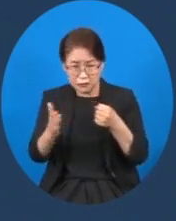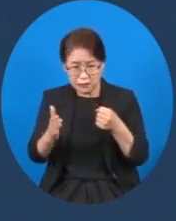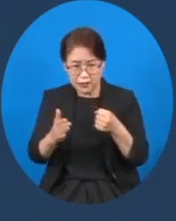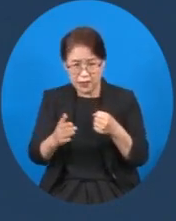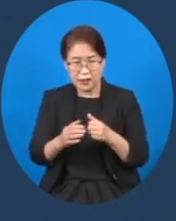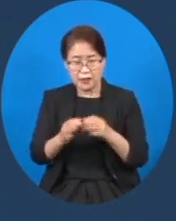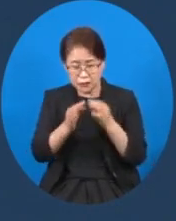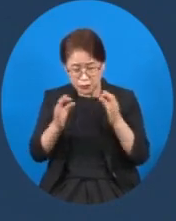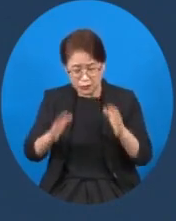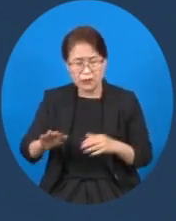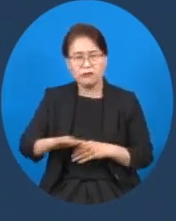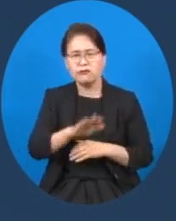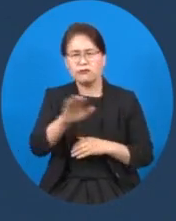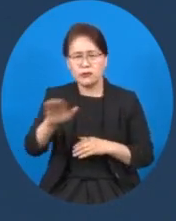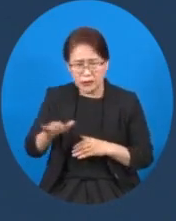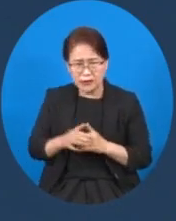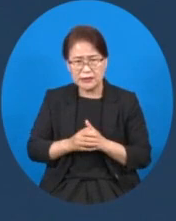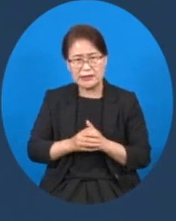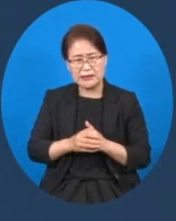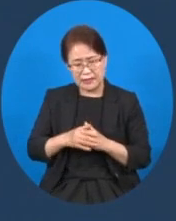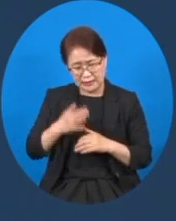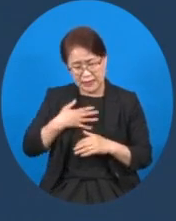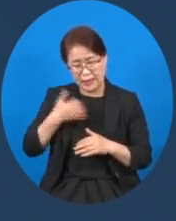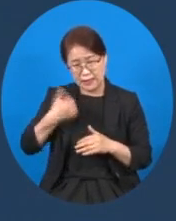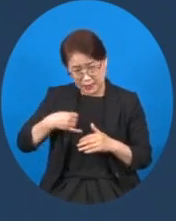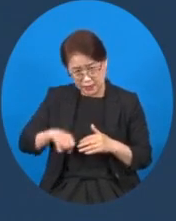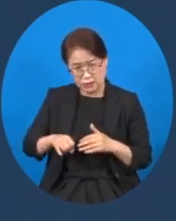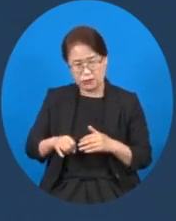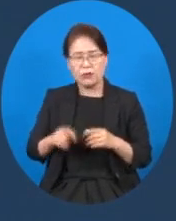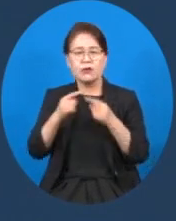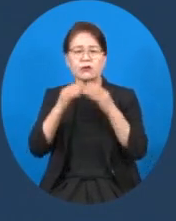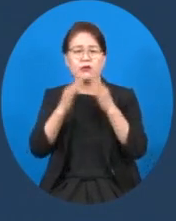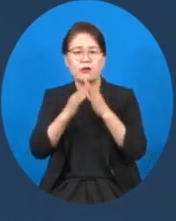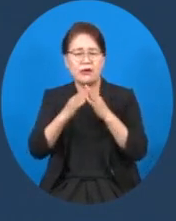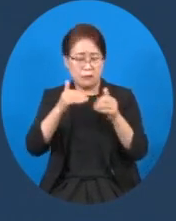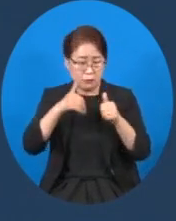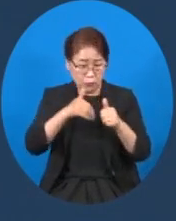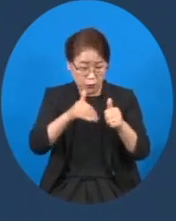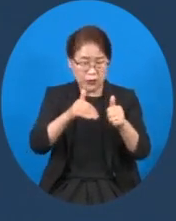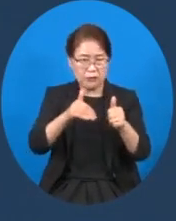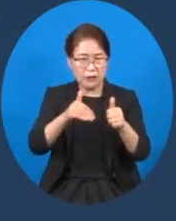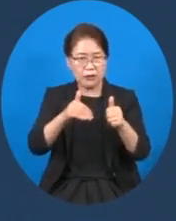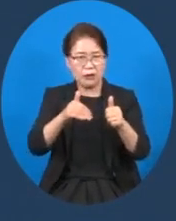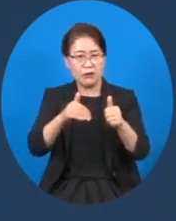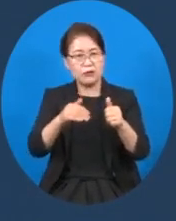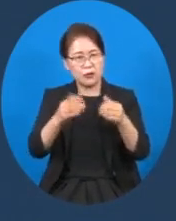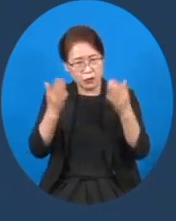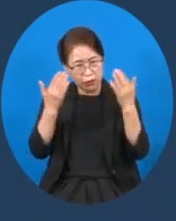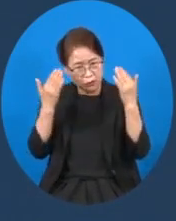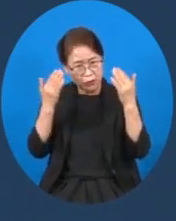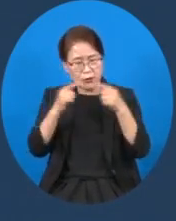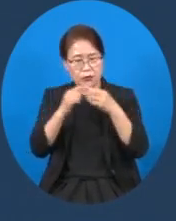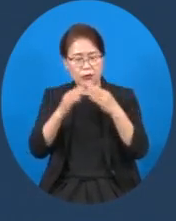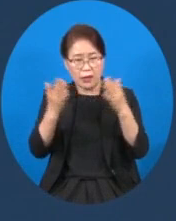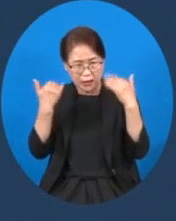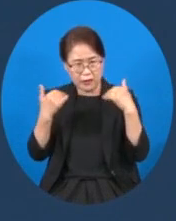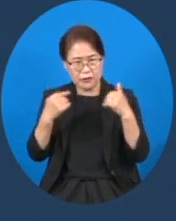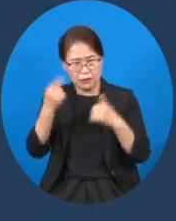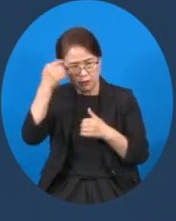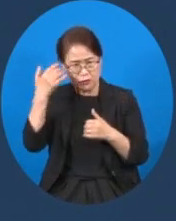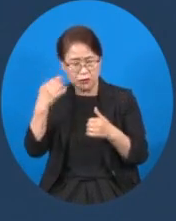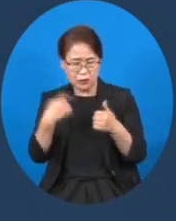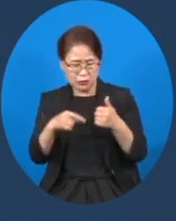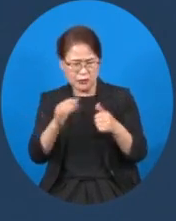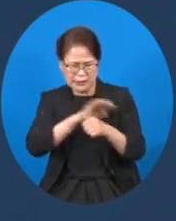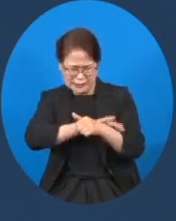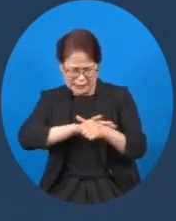우리는 그동안에 내 자녀를 교회만 보내면 주일학교에서 우리 자녀들의 영적인 교육을